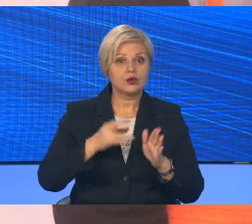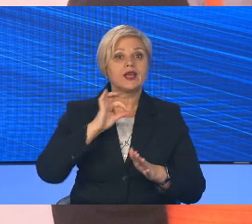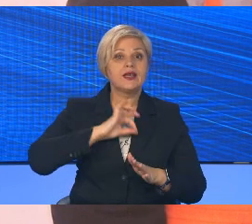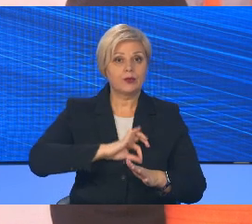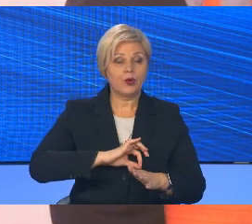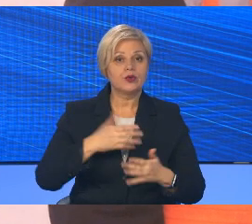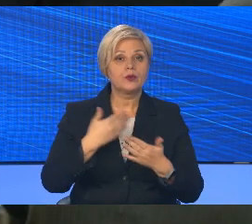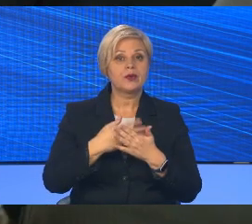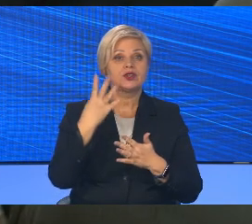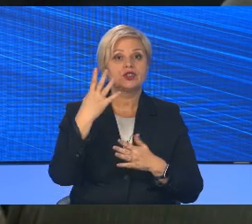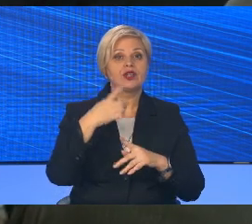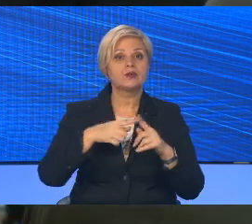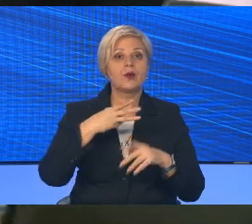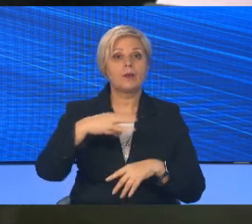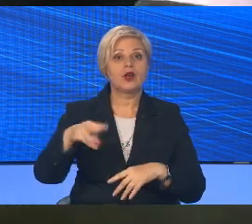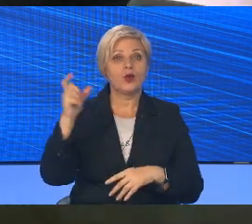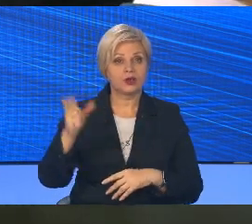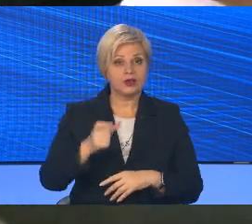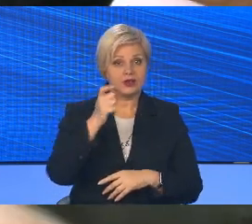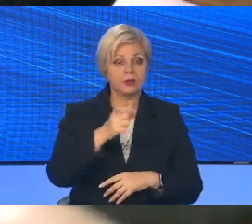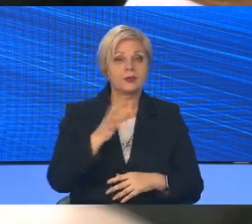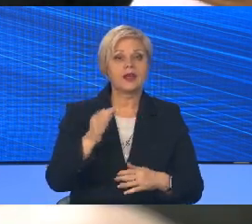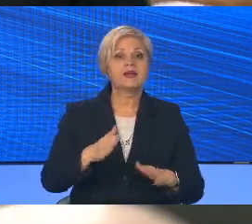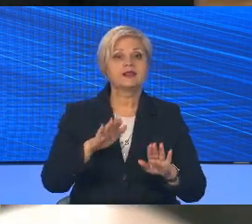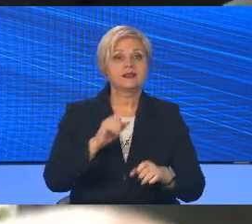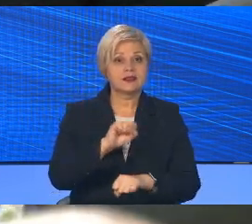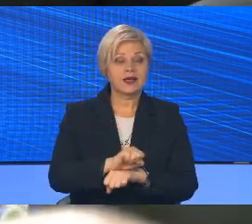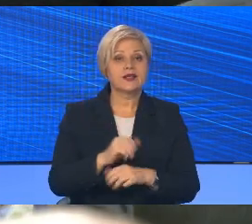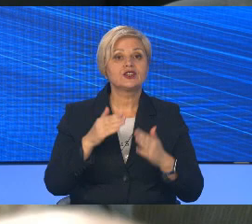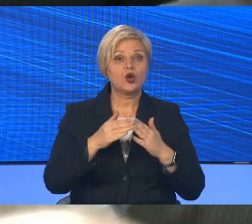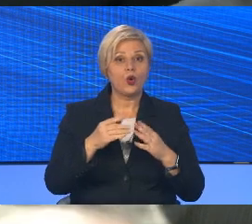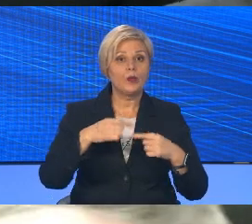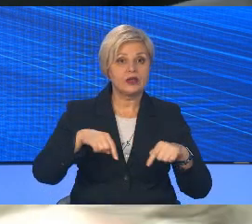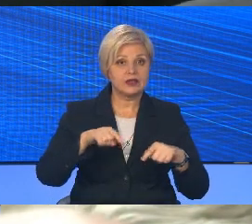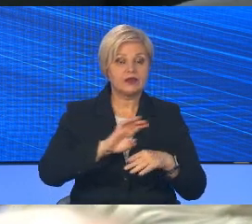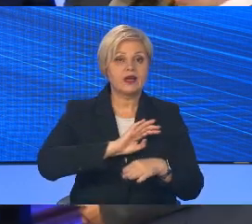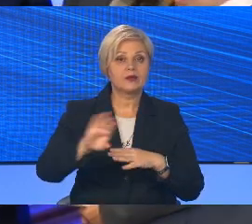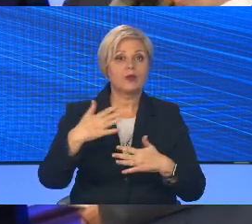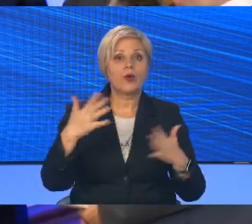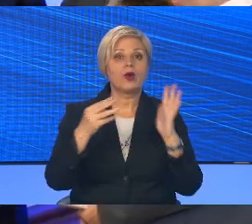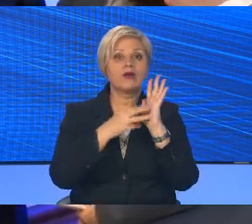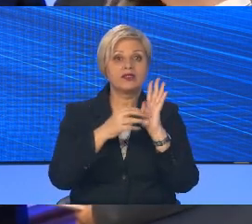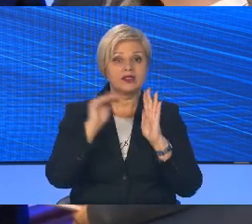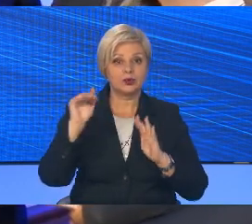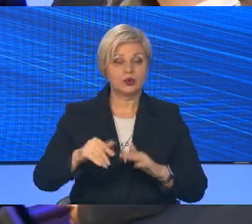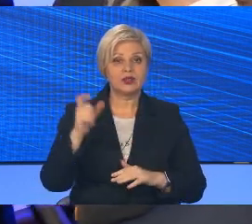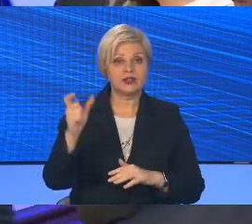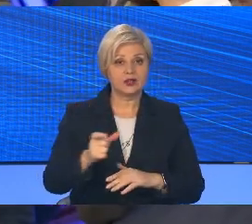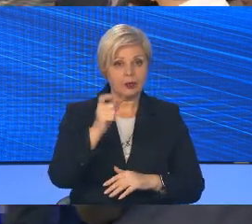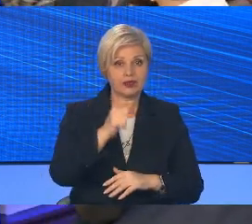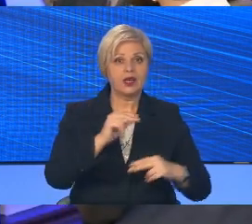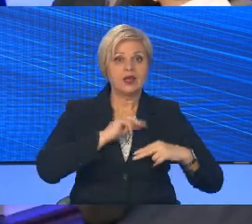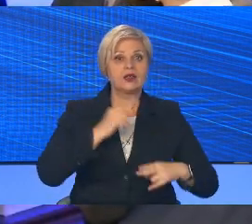скарысталіся амаль 4,5 миллиона человек. Со станции Гомельского отделения отправлено больше, как 800 тысяч пассажиров.